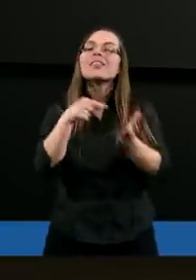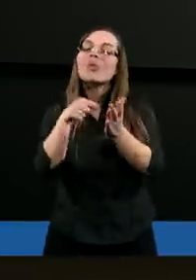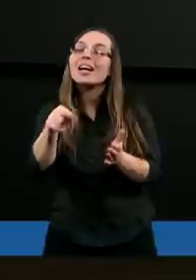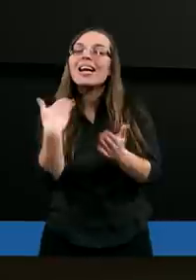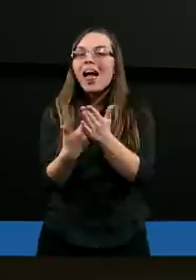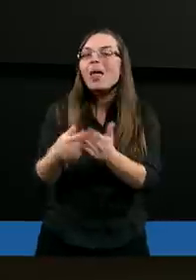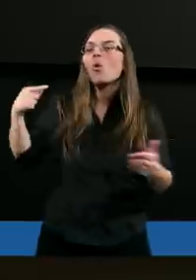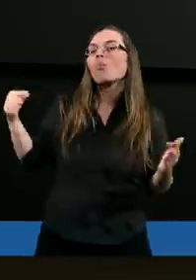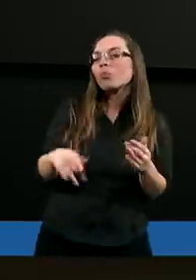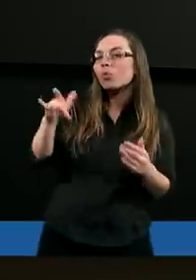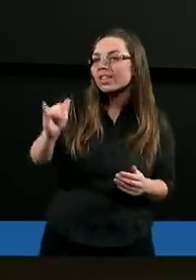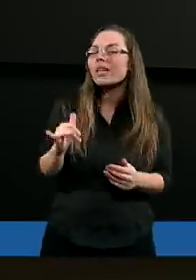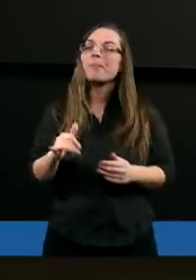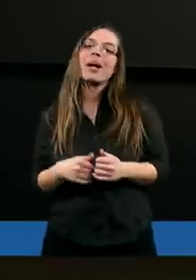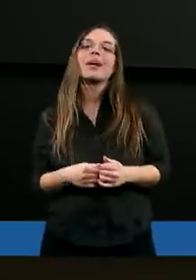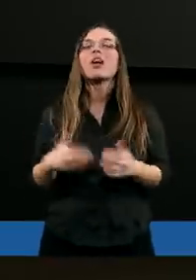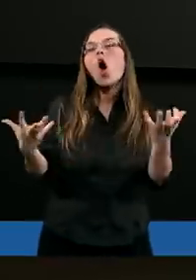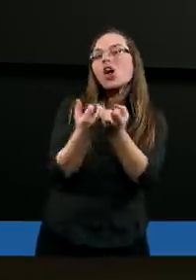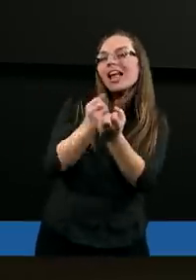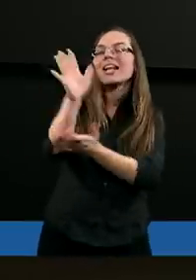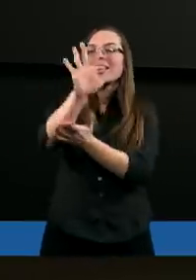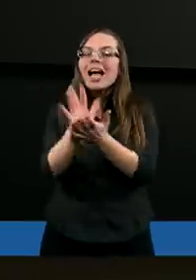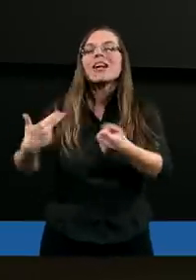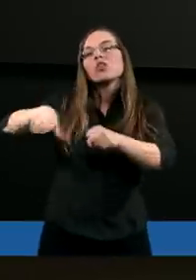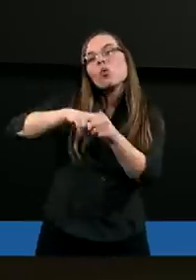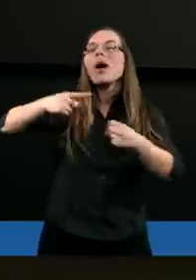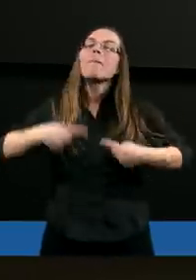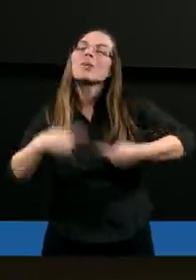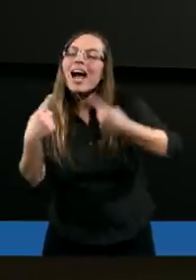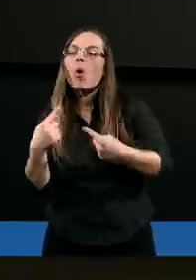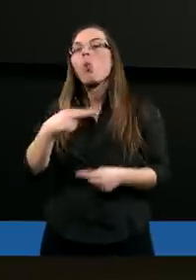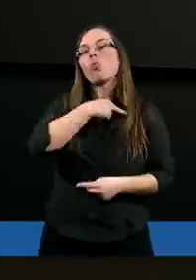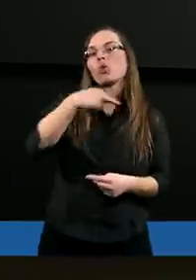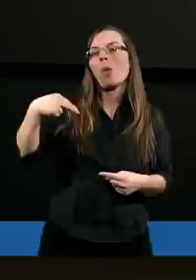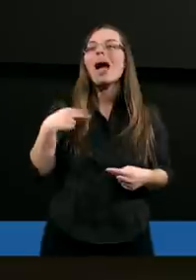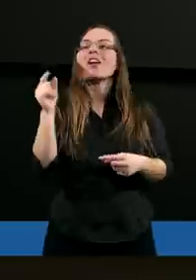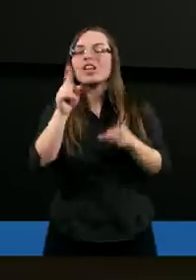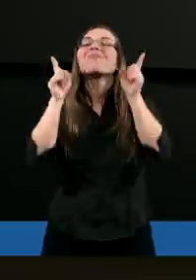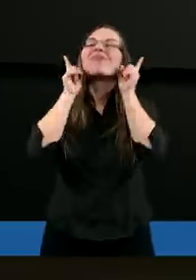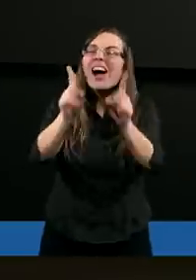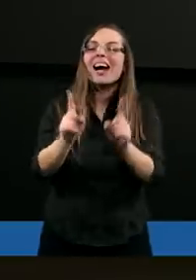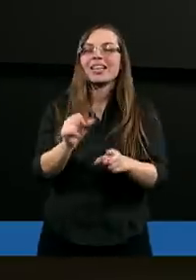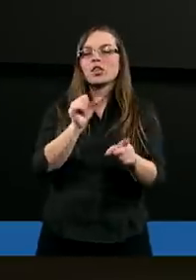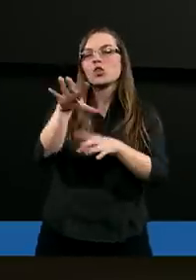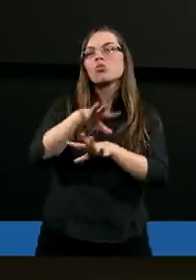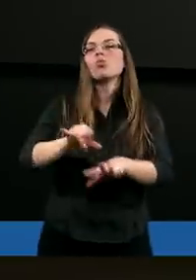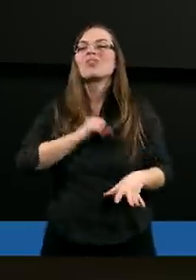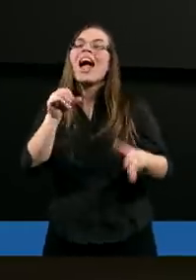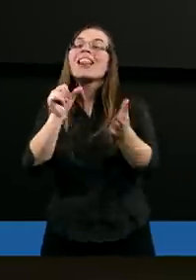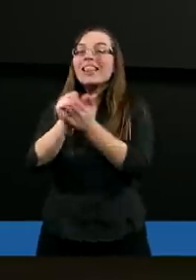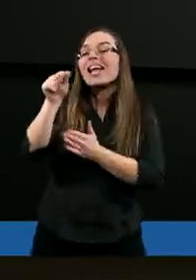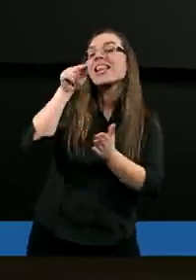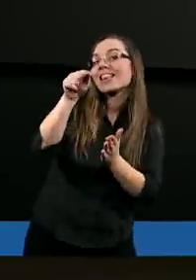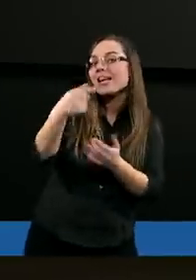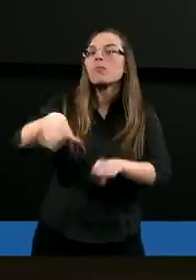musimy znaleźć teksty, które nas przekonują, że rzeczywiście Duch Święty jest tym, który